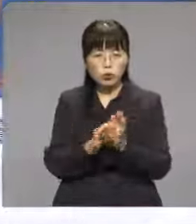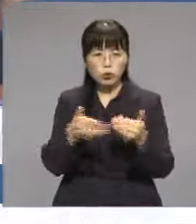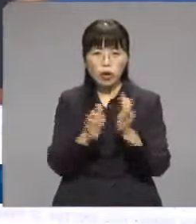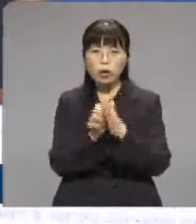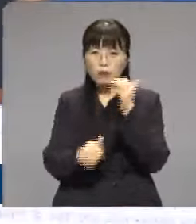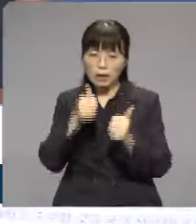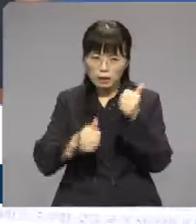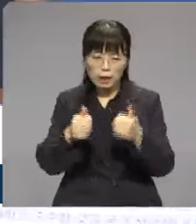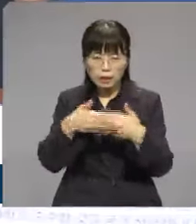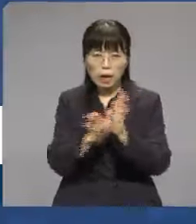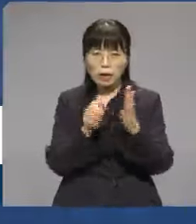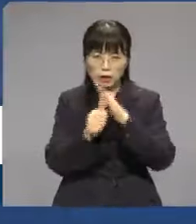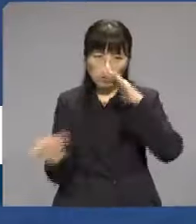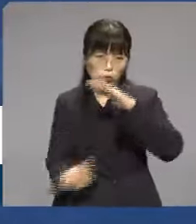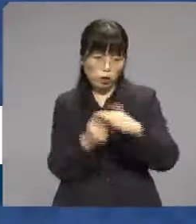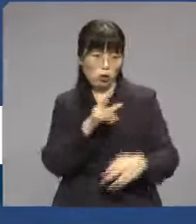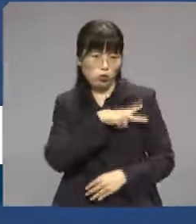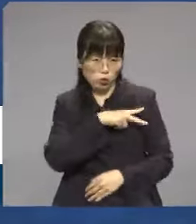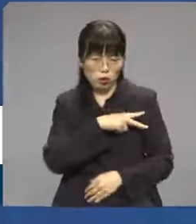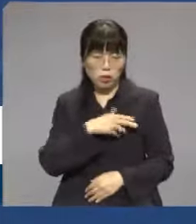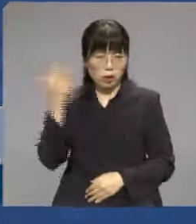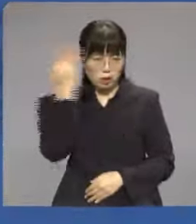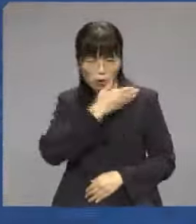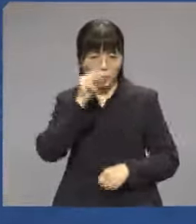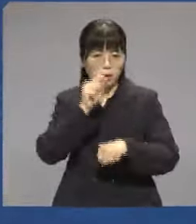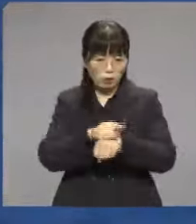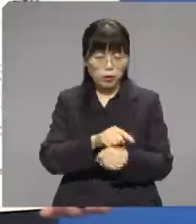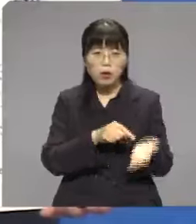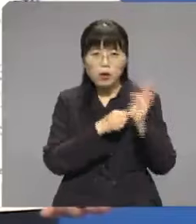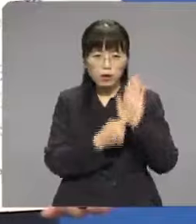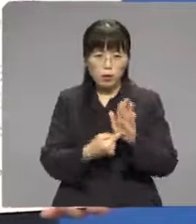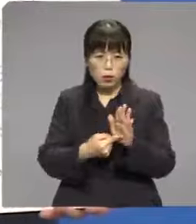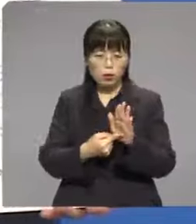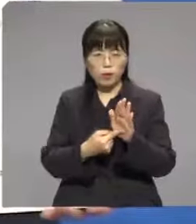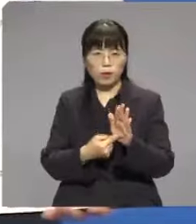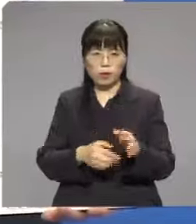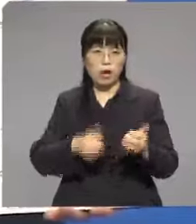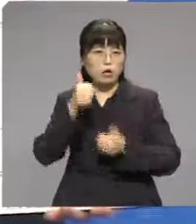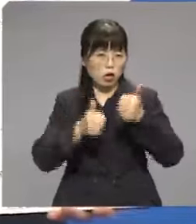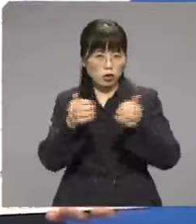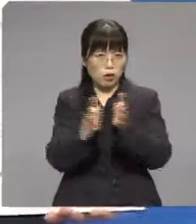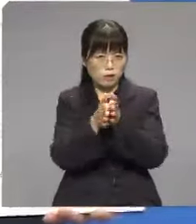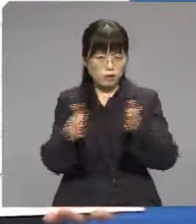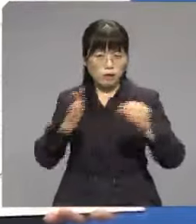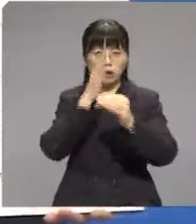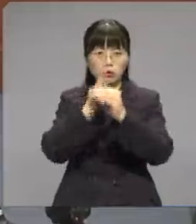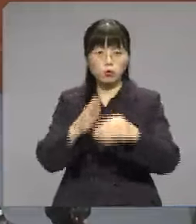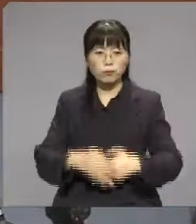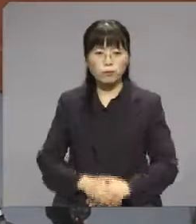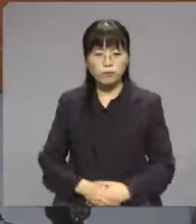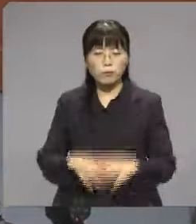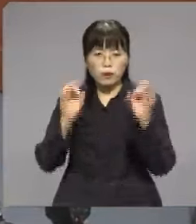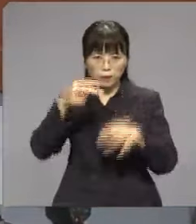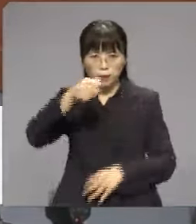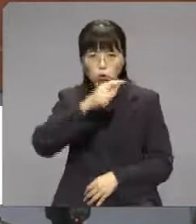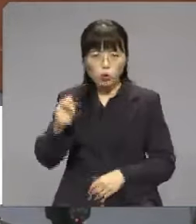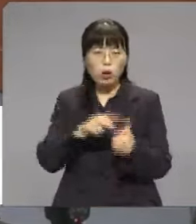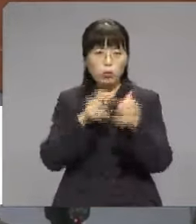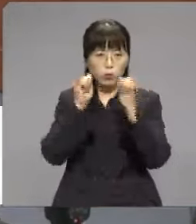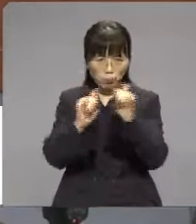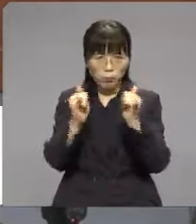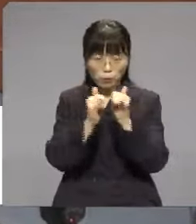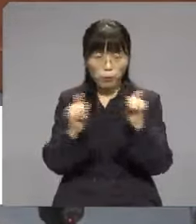전당대회 당대표 최고위원 후보들이 공명선거를 다짐하며 본격적인 경선 레이스에 돌입했습니다. 김두관 후보는